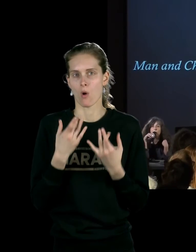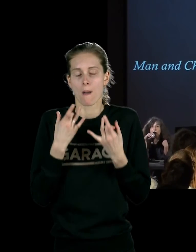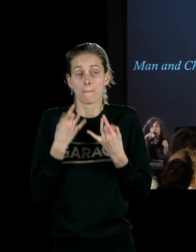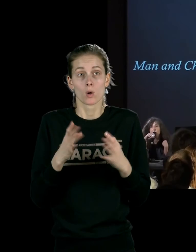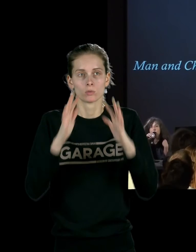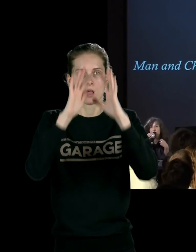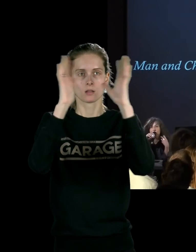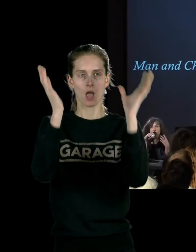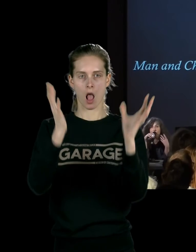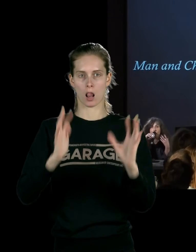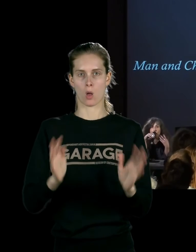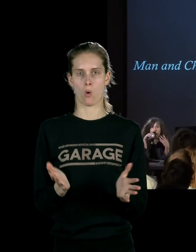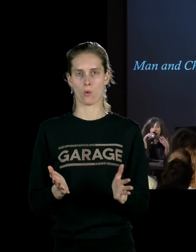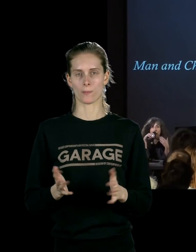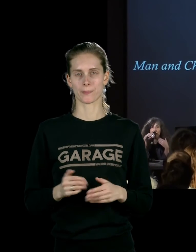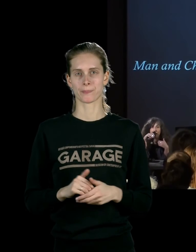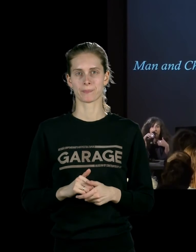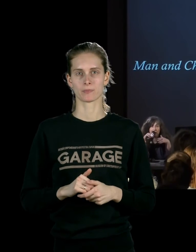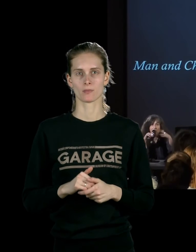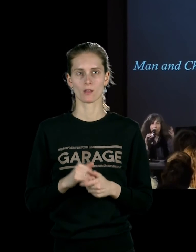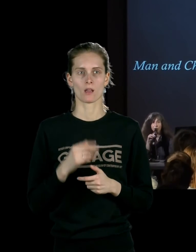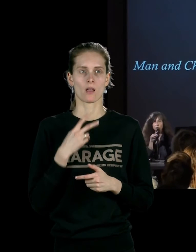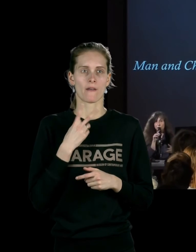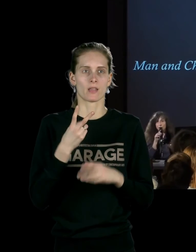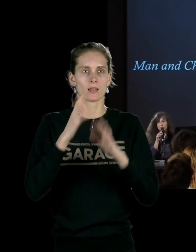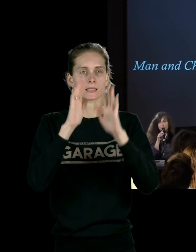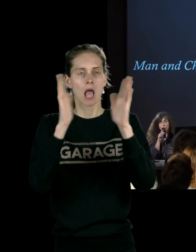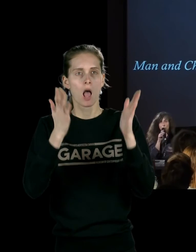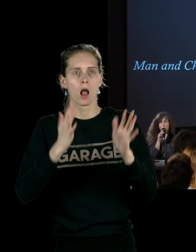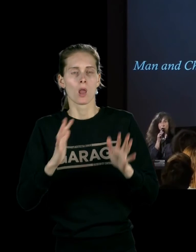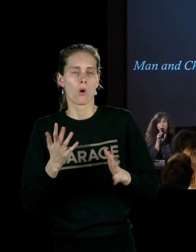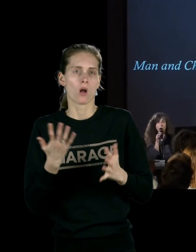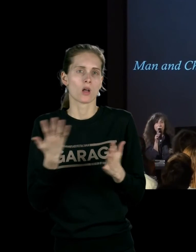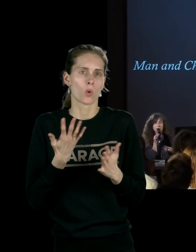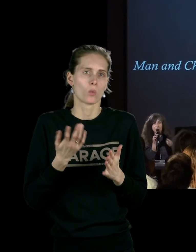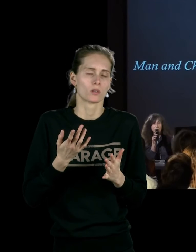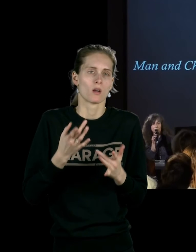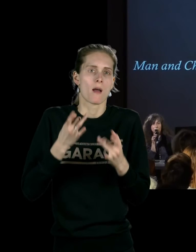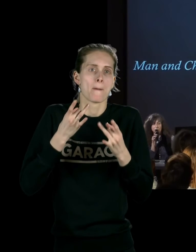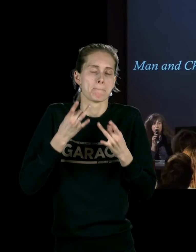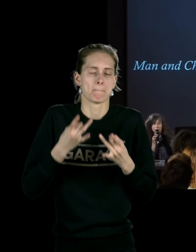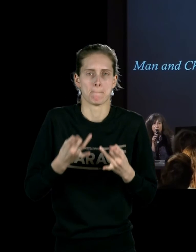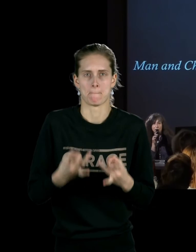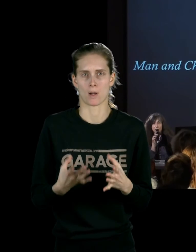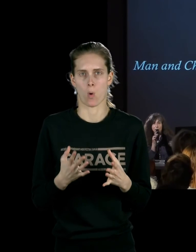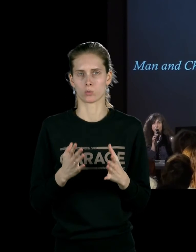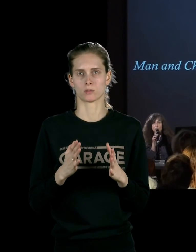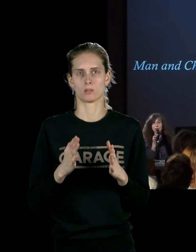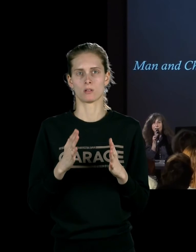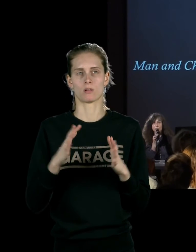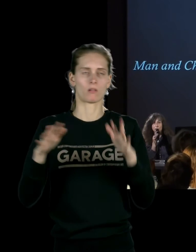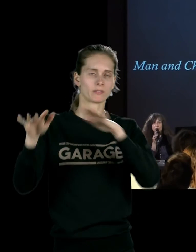тем, как мы его переживаем, это тело, которое не является неорганизованным, это тело, которое пребывает в хаосе, тело, которое пребывает в